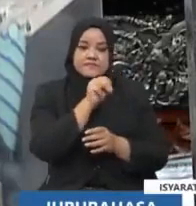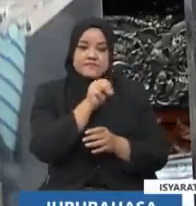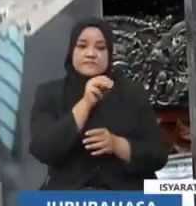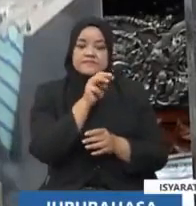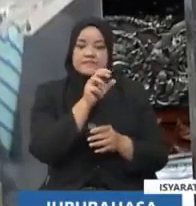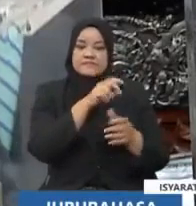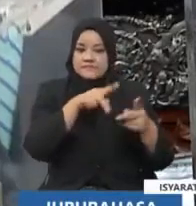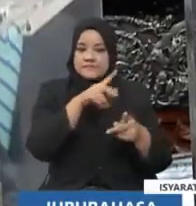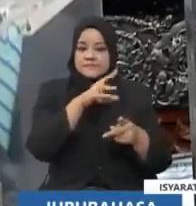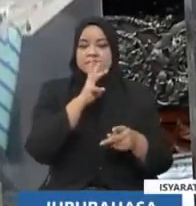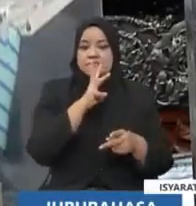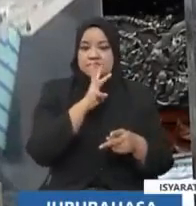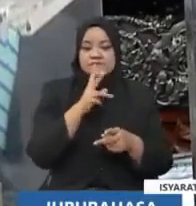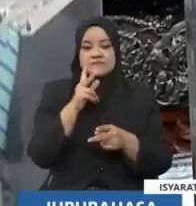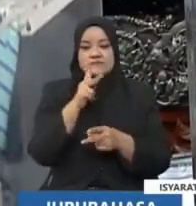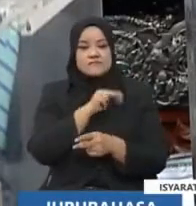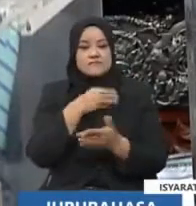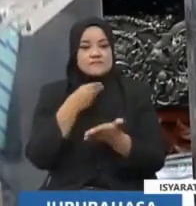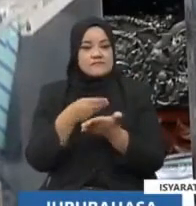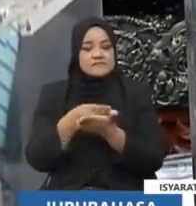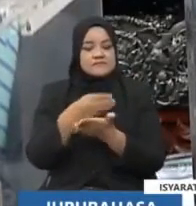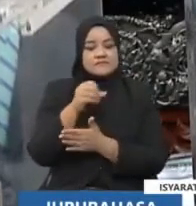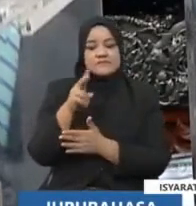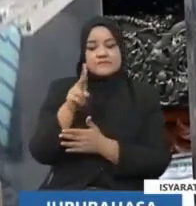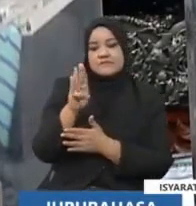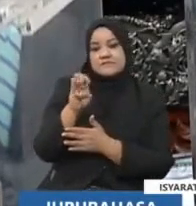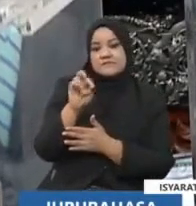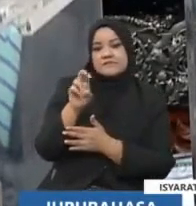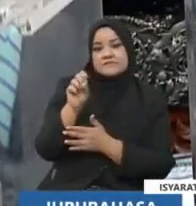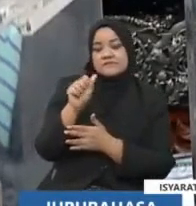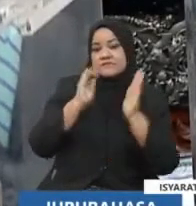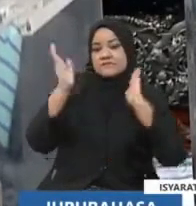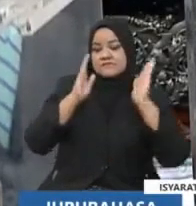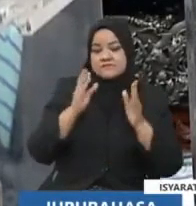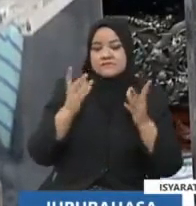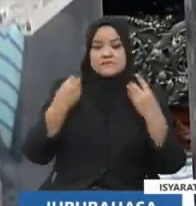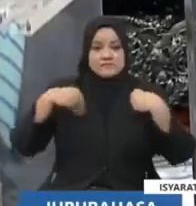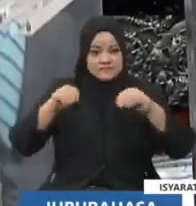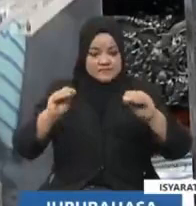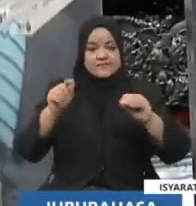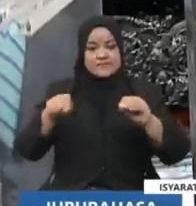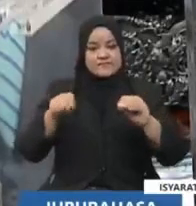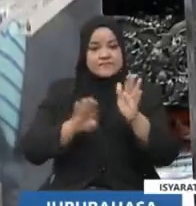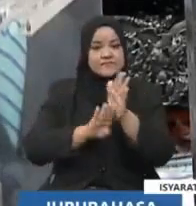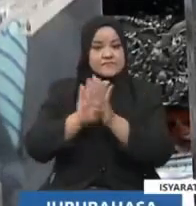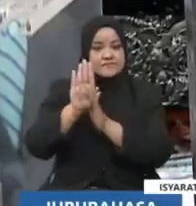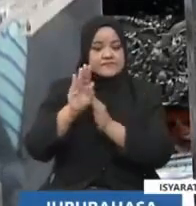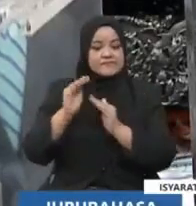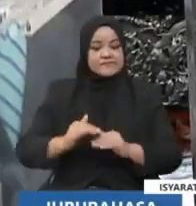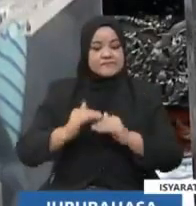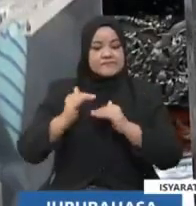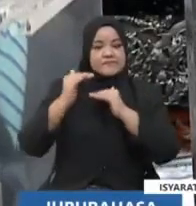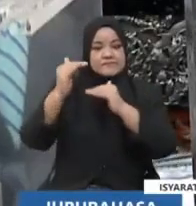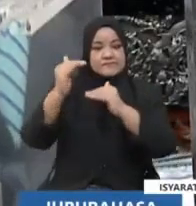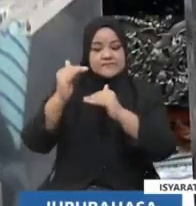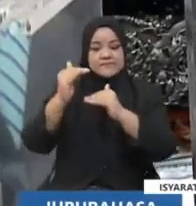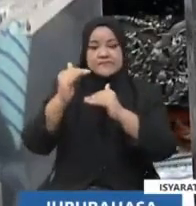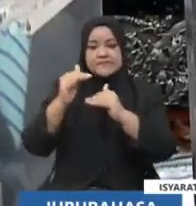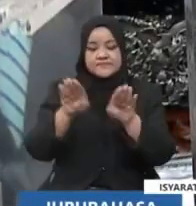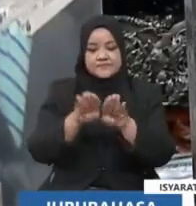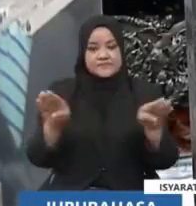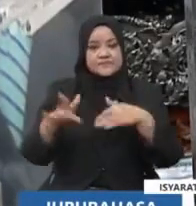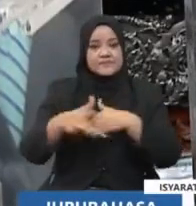sekitar dan lain kementerian keuangan dan bos Amrizal ppoomm pasaran karbon domestik ini di Bangunkan saya berfasa